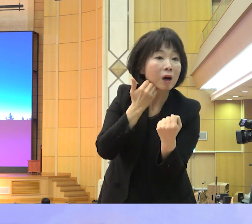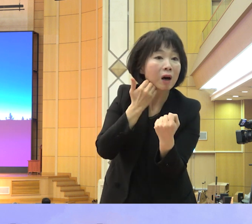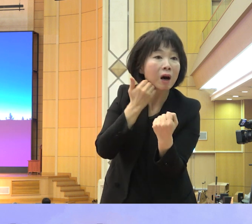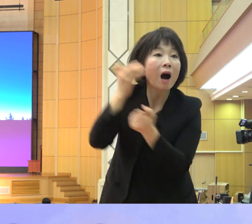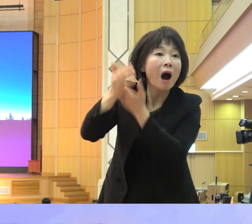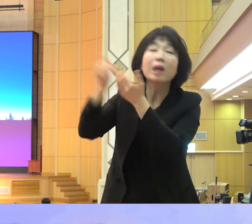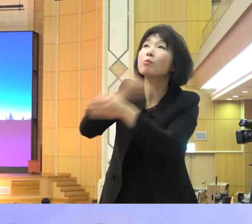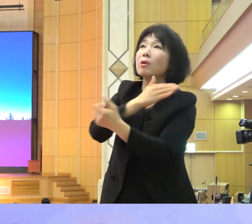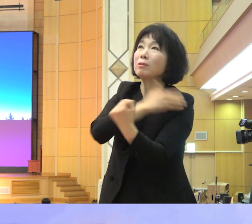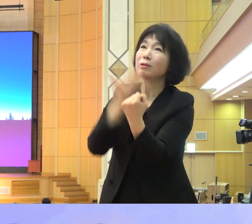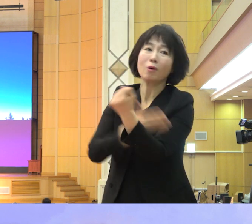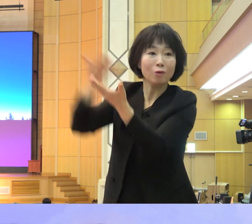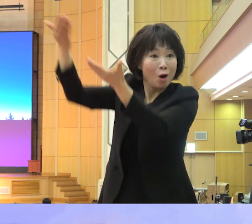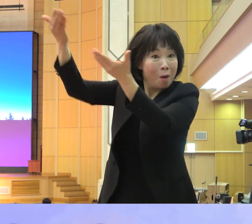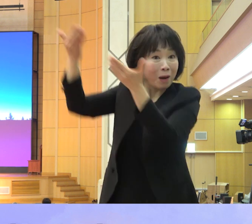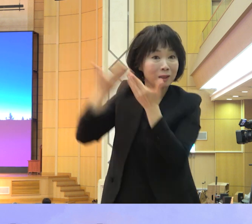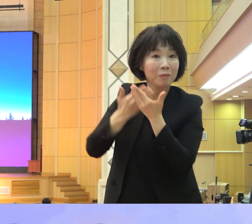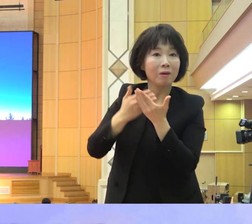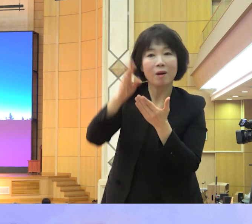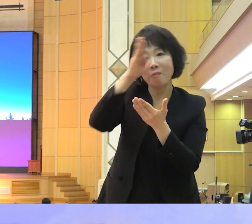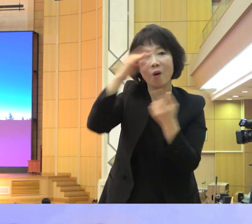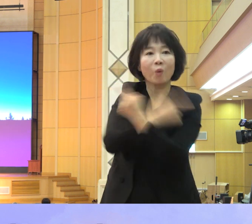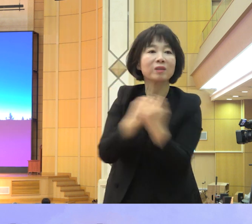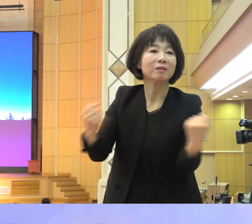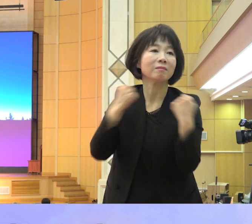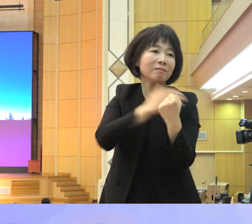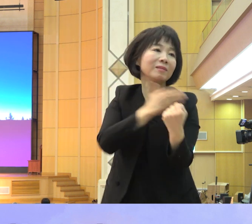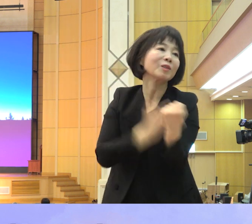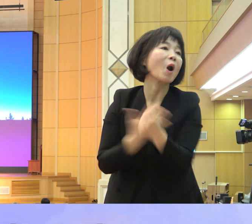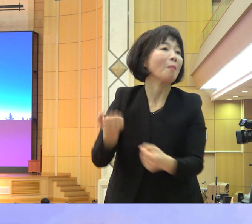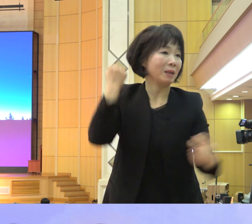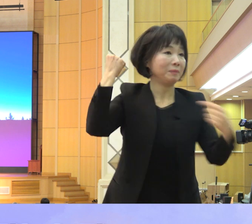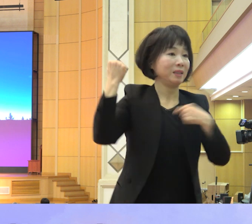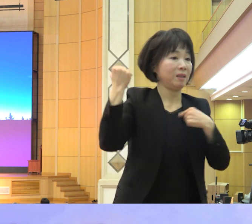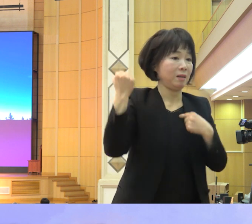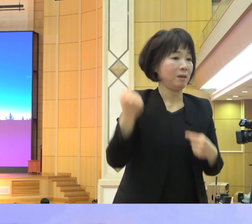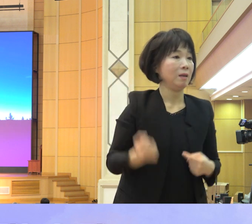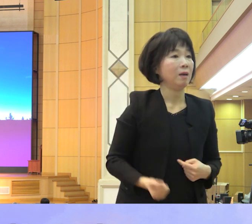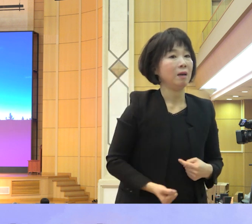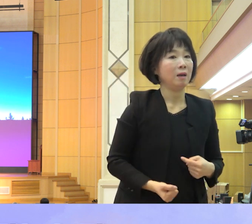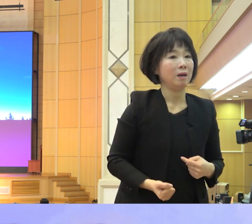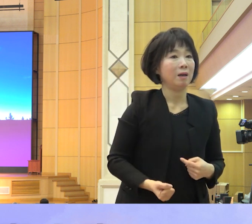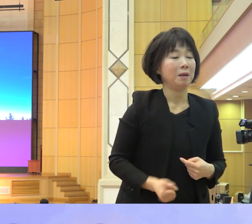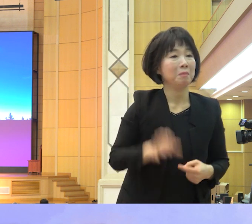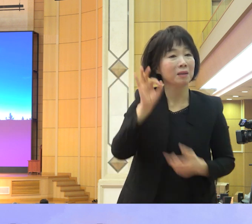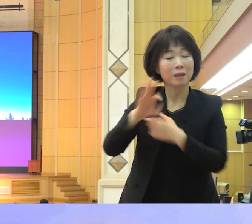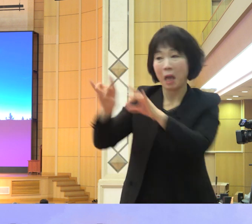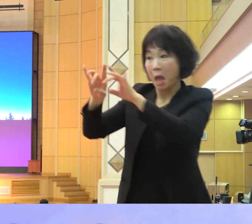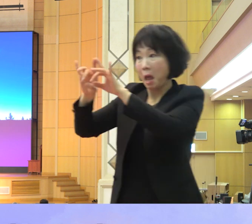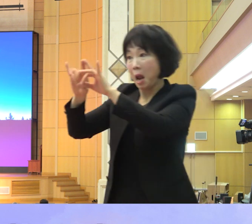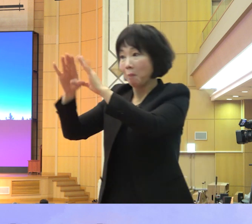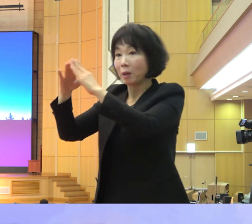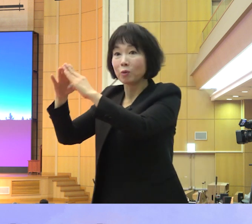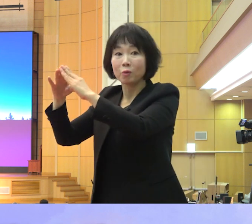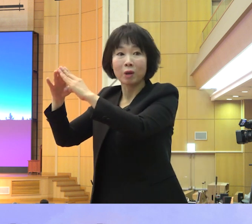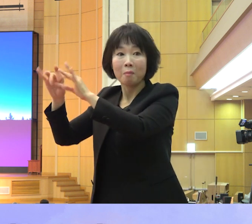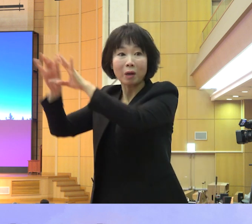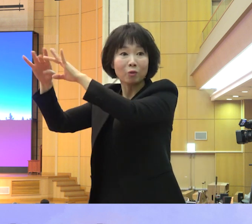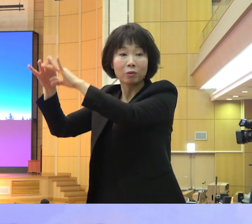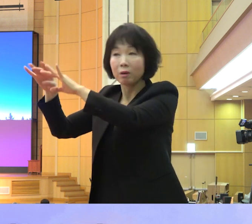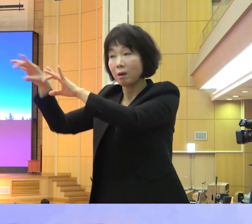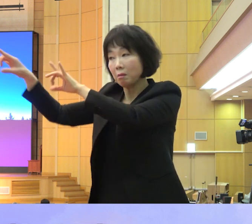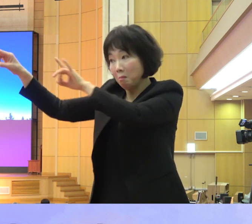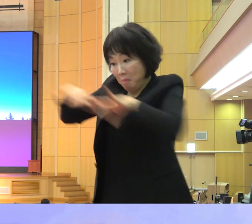돼. 방송국에서 방송을 보내줘야 TV에서 방송이 나오는 거지, 보내주지 않는데 아무리 좋은 텔레비전이라고